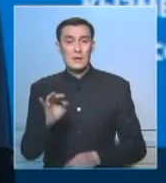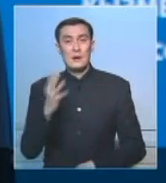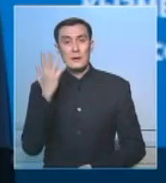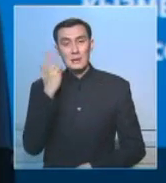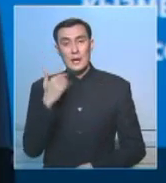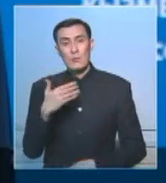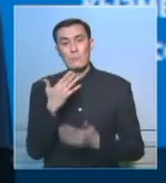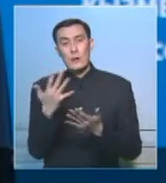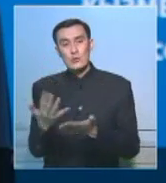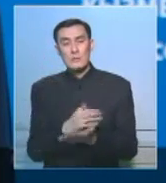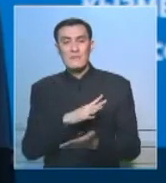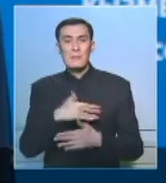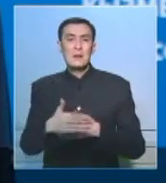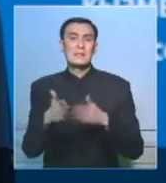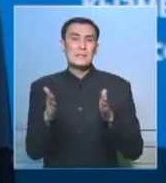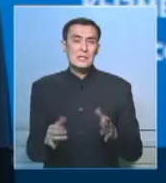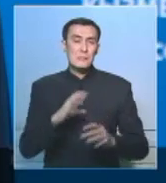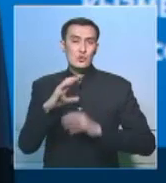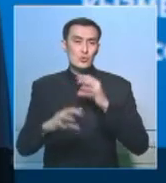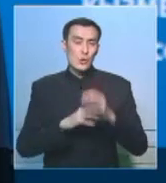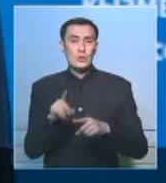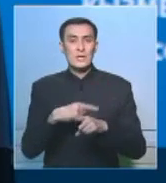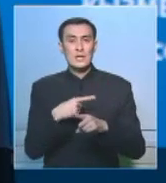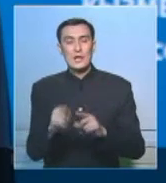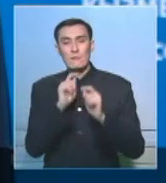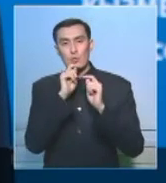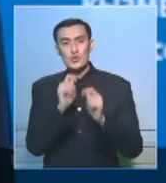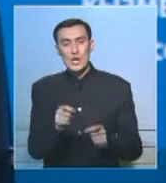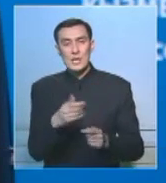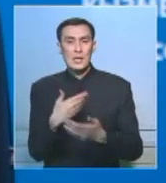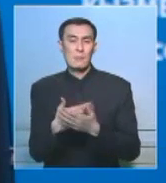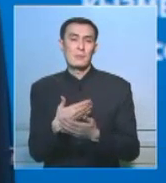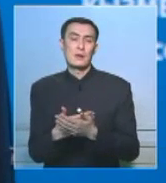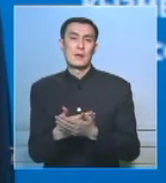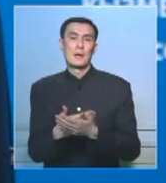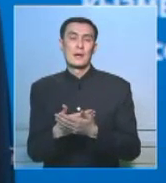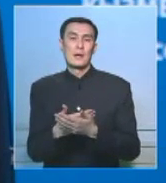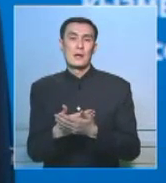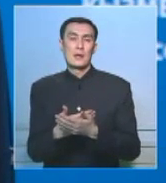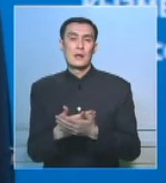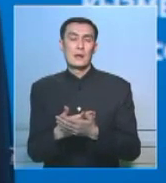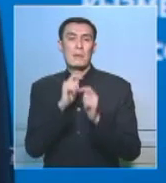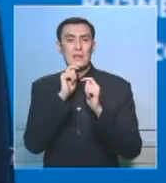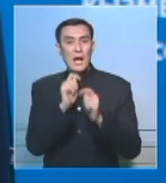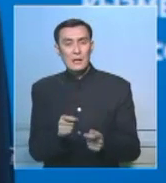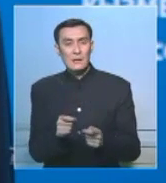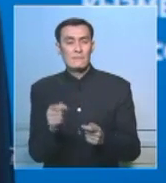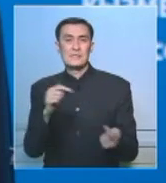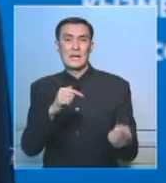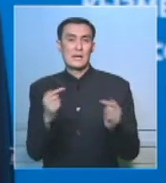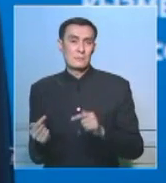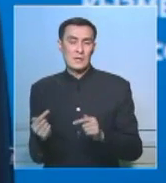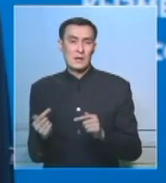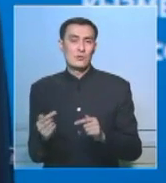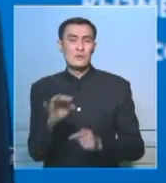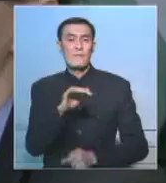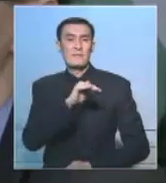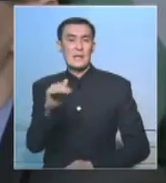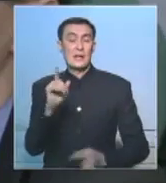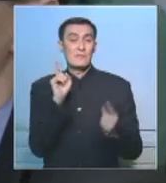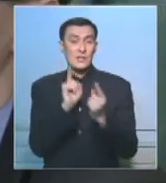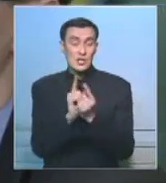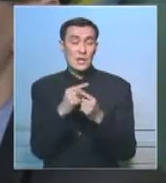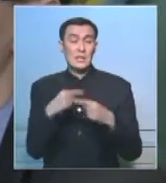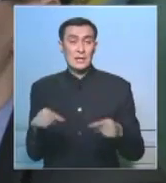получают различные там посылки международные или вручение взаимных там подарков в официальных встречах и